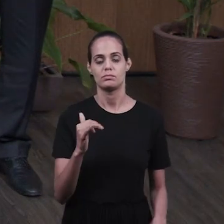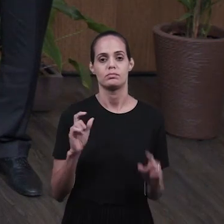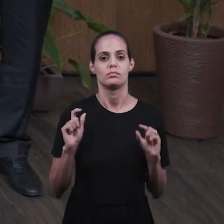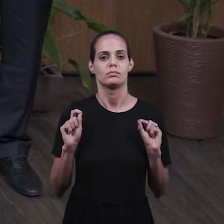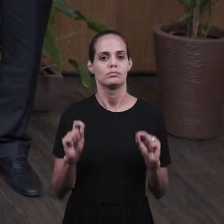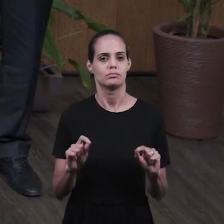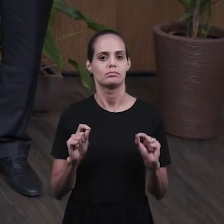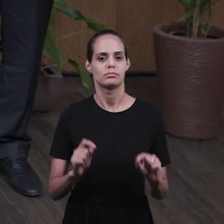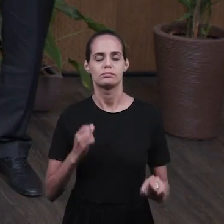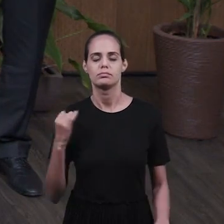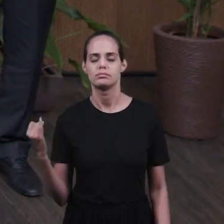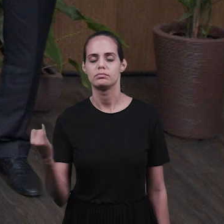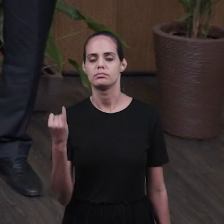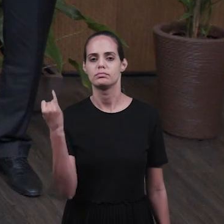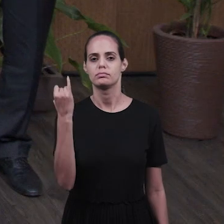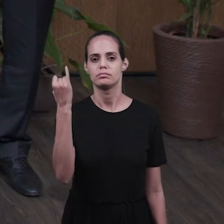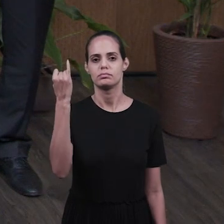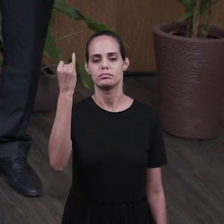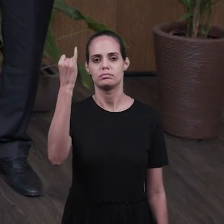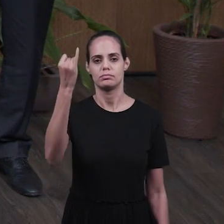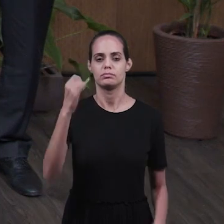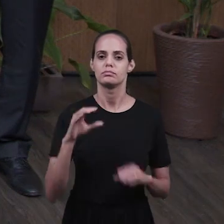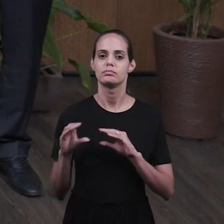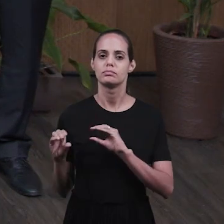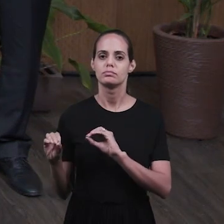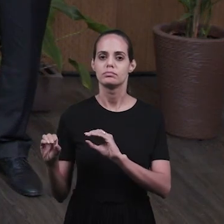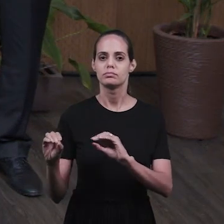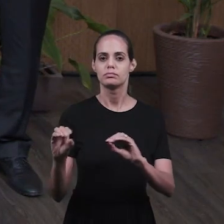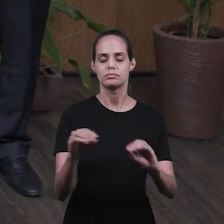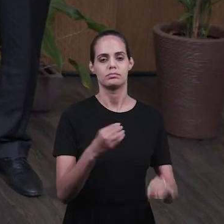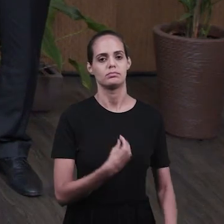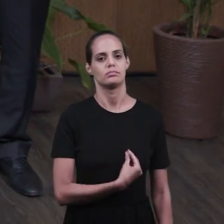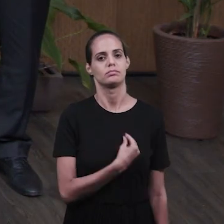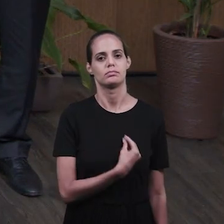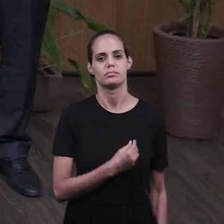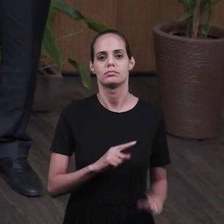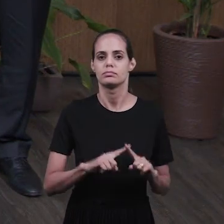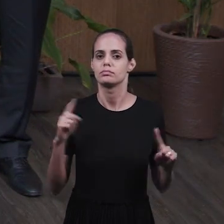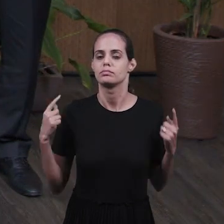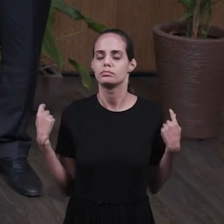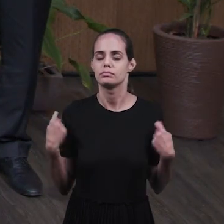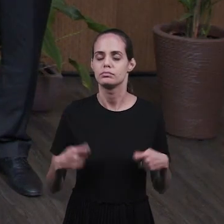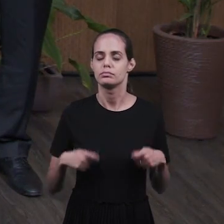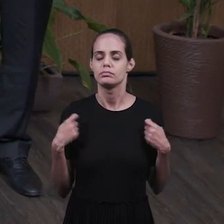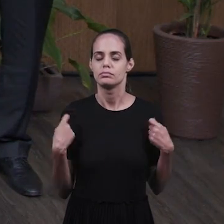une importante leçon de vie. Mais il est nécessaire de recevoir,